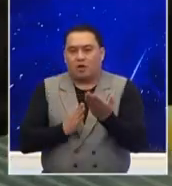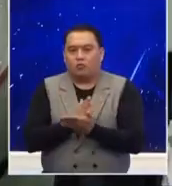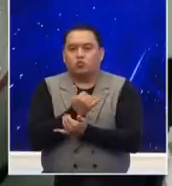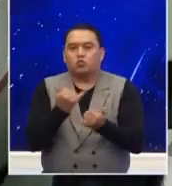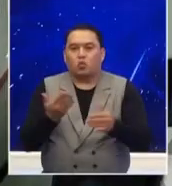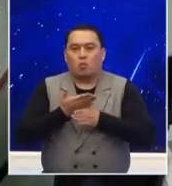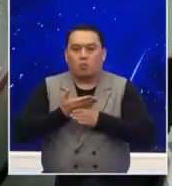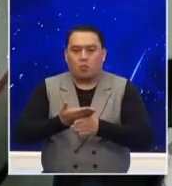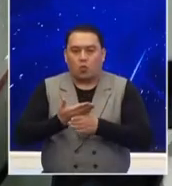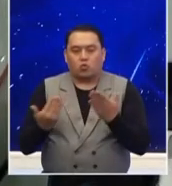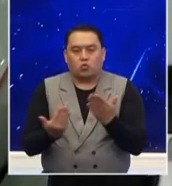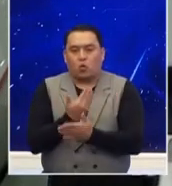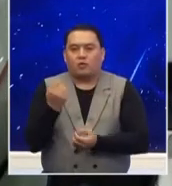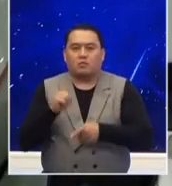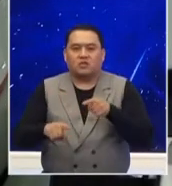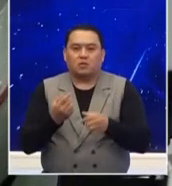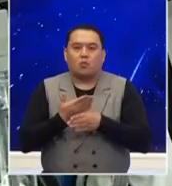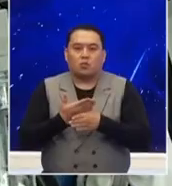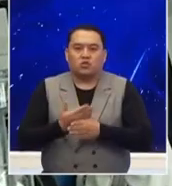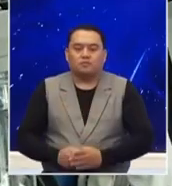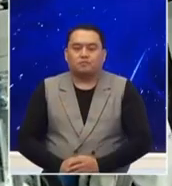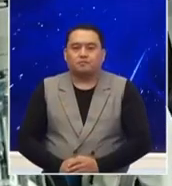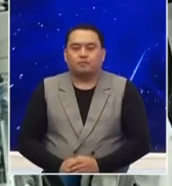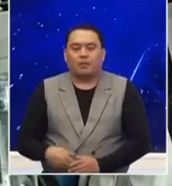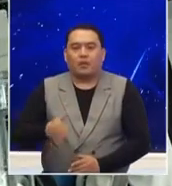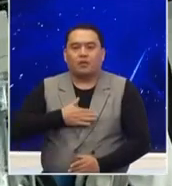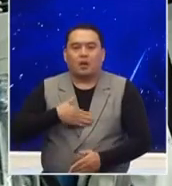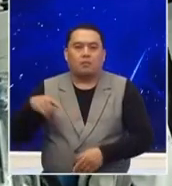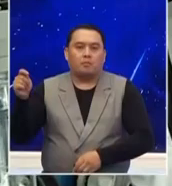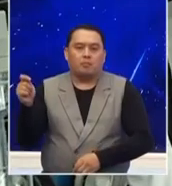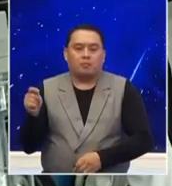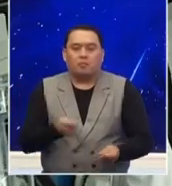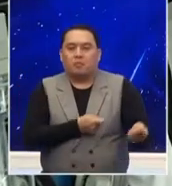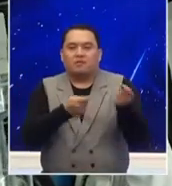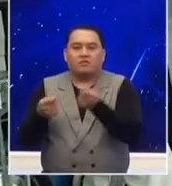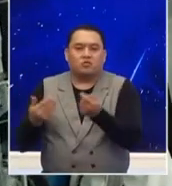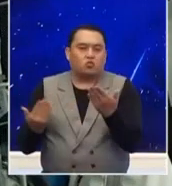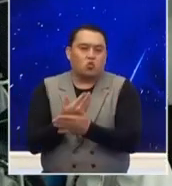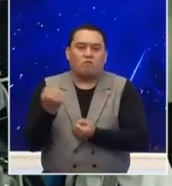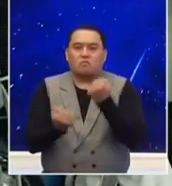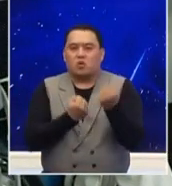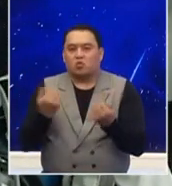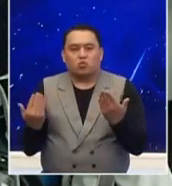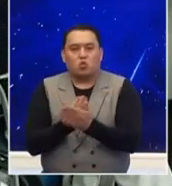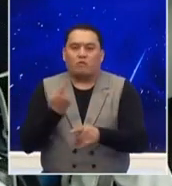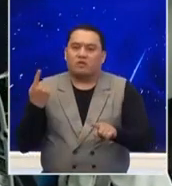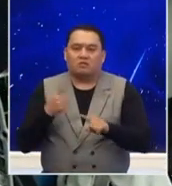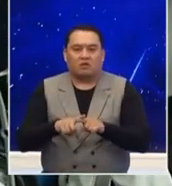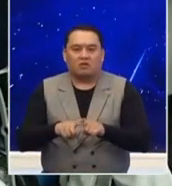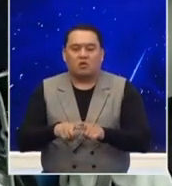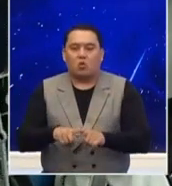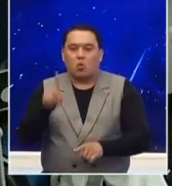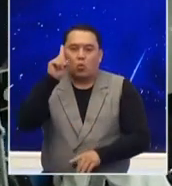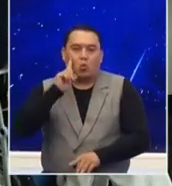диспетчерскому пункту и новым каретам скорой помощи. Нам пришли новые машины с новым оборудованием, с новыми технологиями. Машины